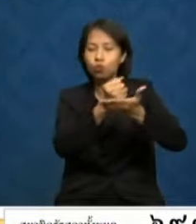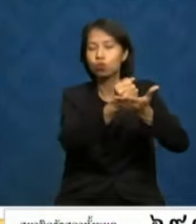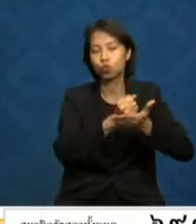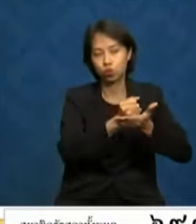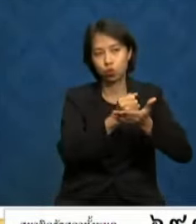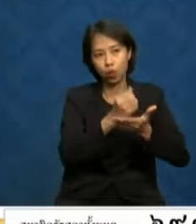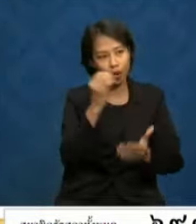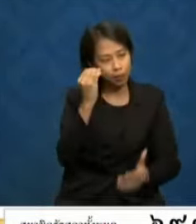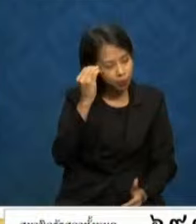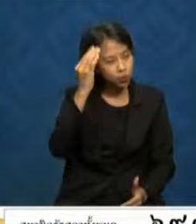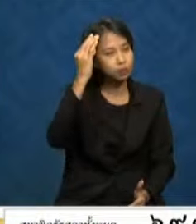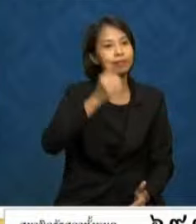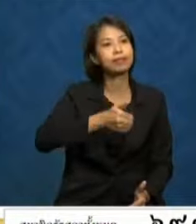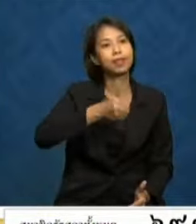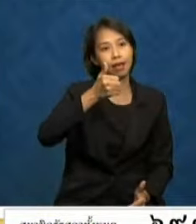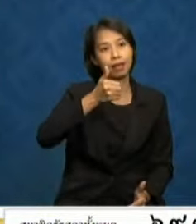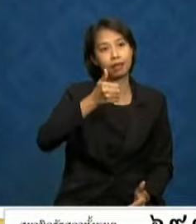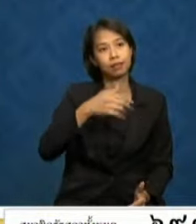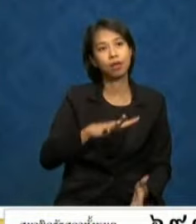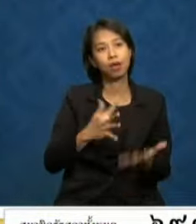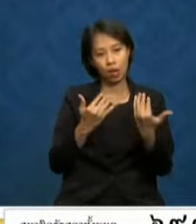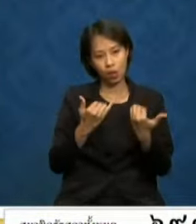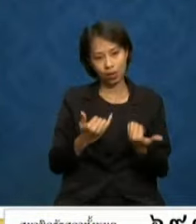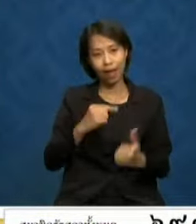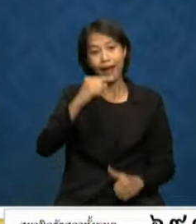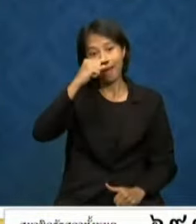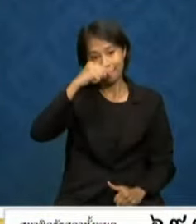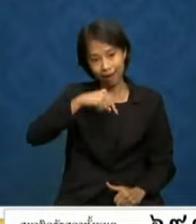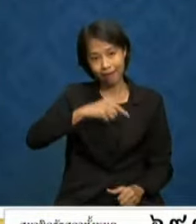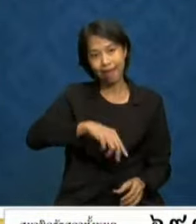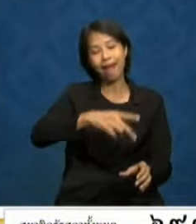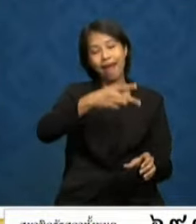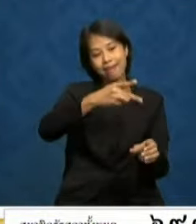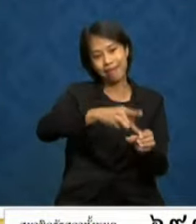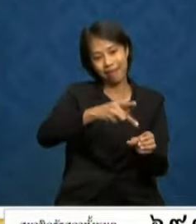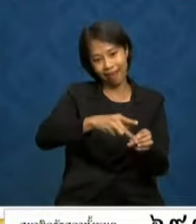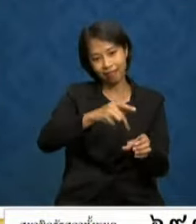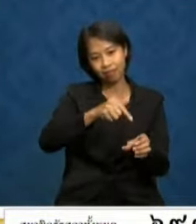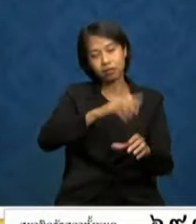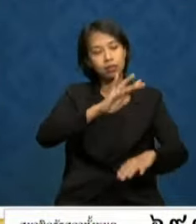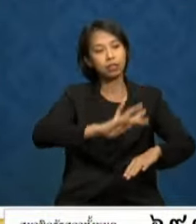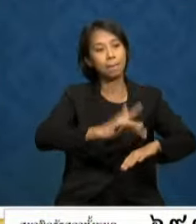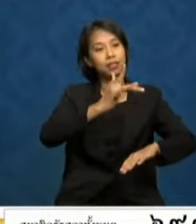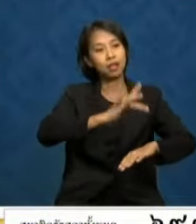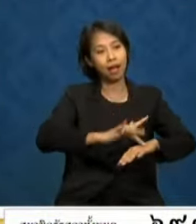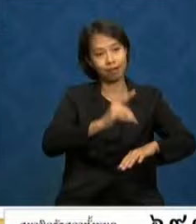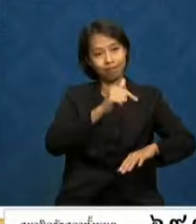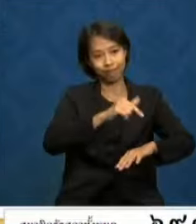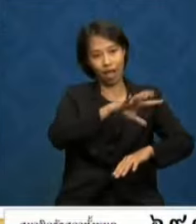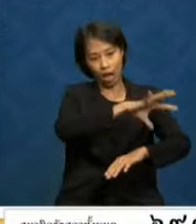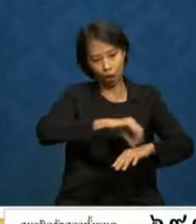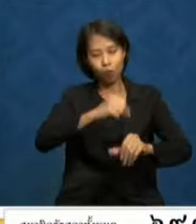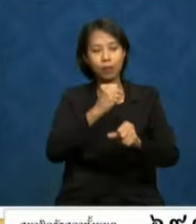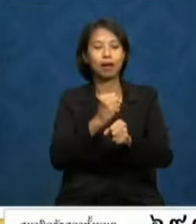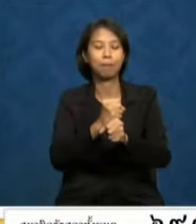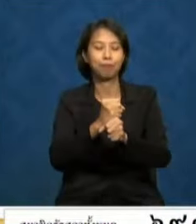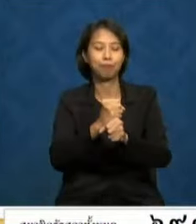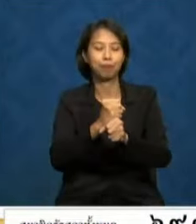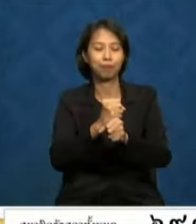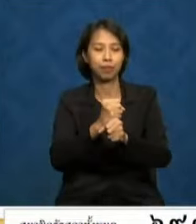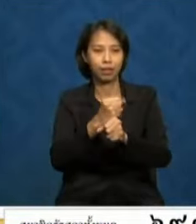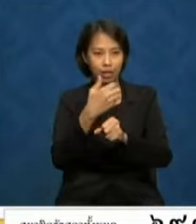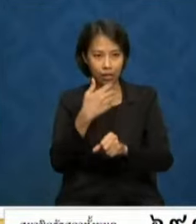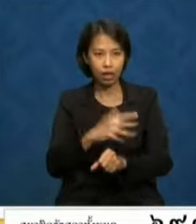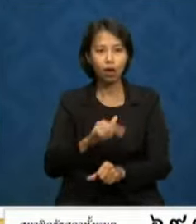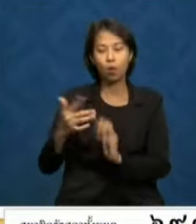ครับประเทศไทยเนี่ยจำเป็นต้องใช้แก๊สธรรมชาติต้องใช้พลังงานที่เป็นฟอสซิลอยู่ระดับหนึ่งเทคโนโลยีหนึ่งที่จะต้